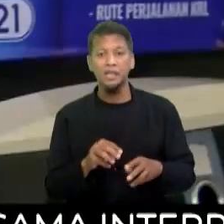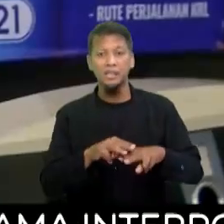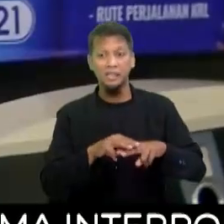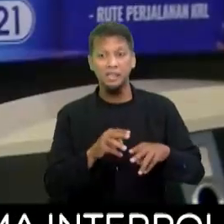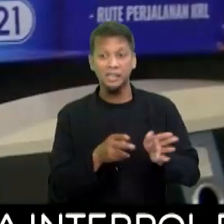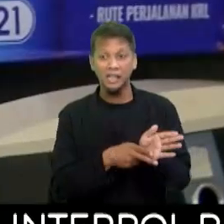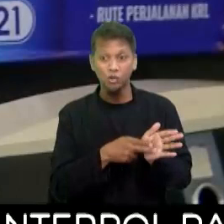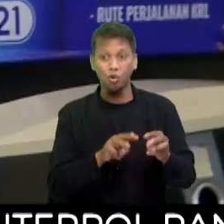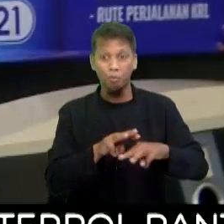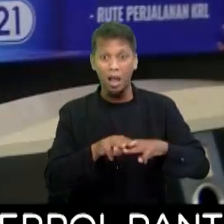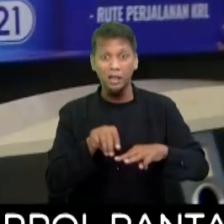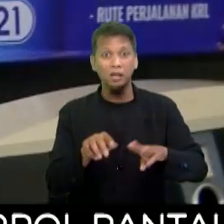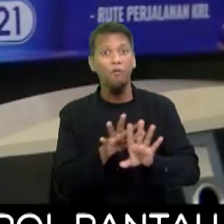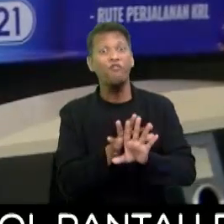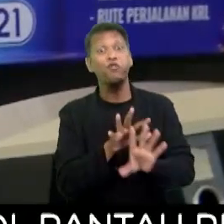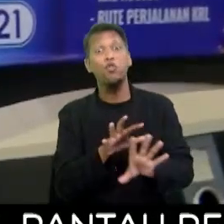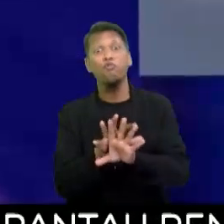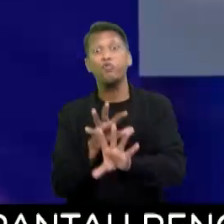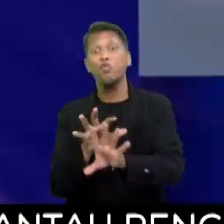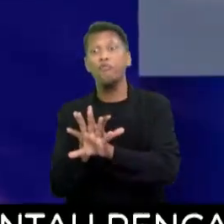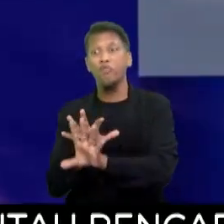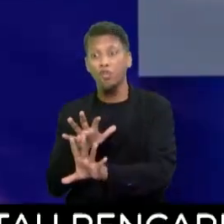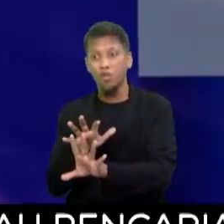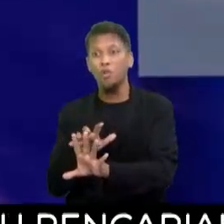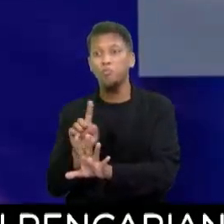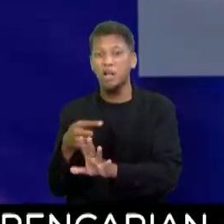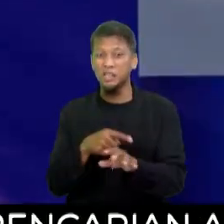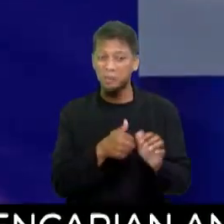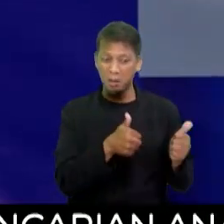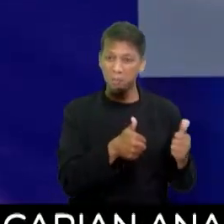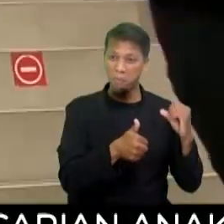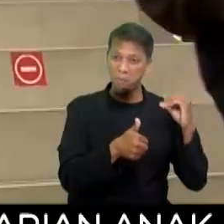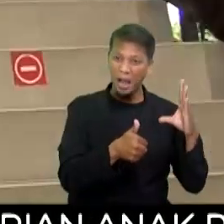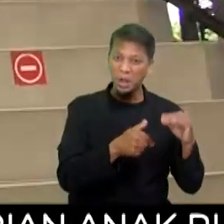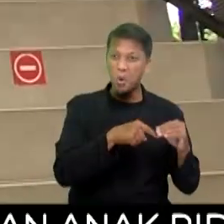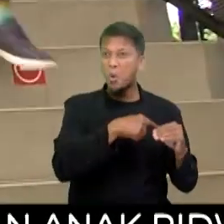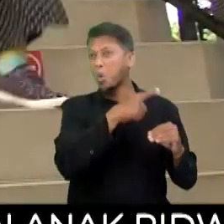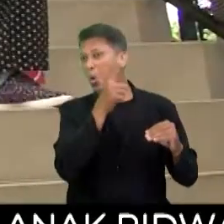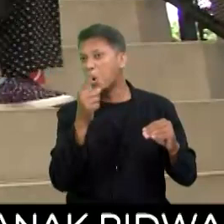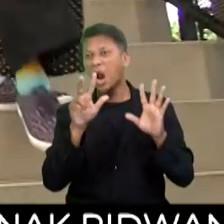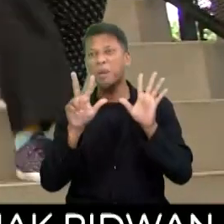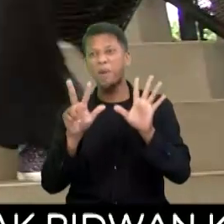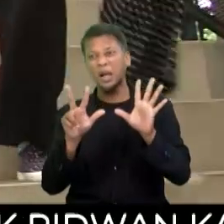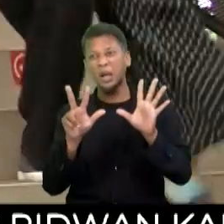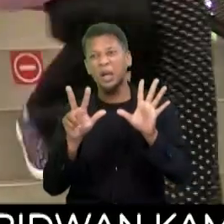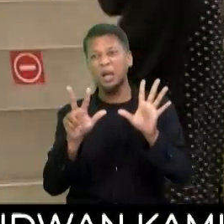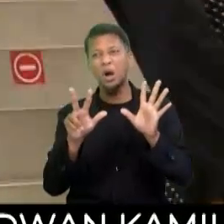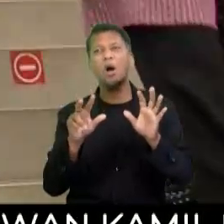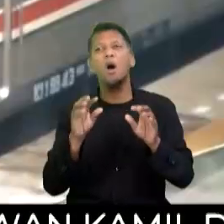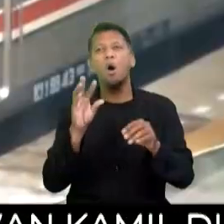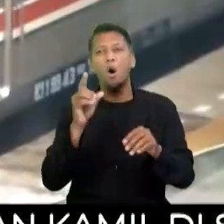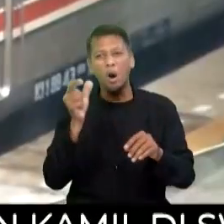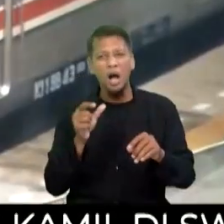dari biasanya. Kepadatan dimulai dari jam 6 pagi hingga jam 8 yang merupakan jam sibuk pekerja berangkat ke